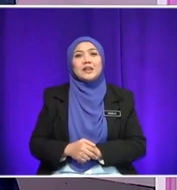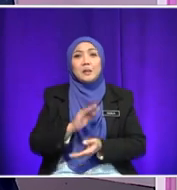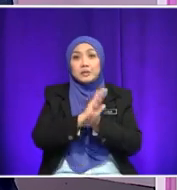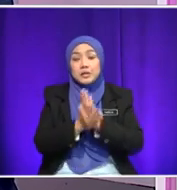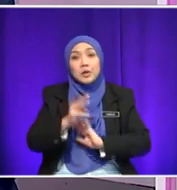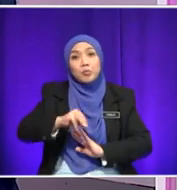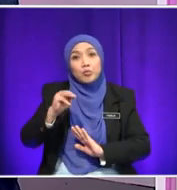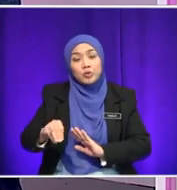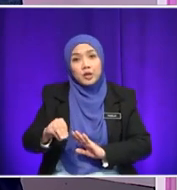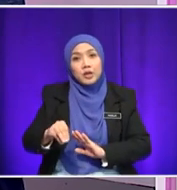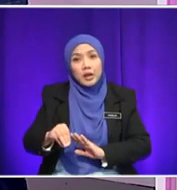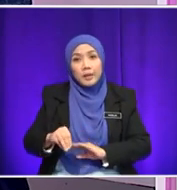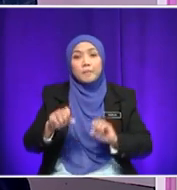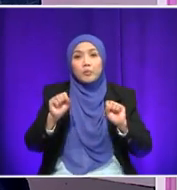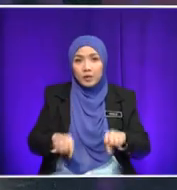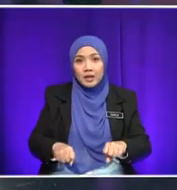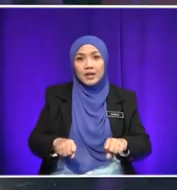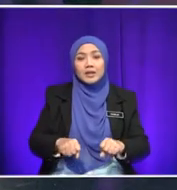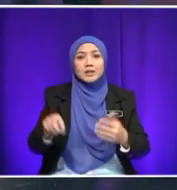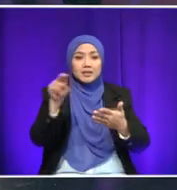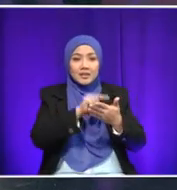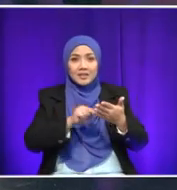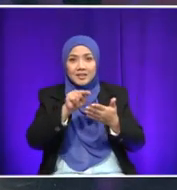mata pelajaran yang mereka ambil baik